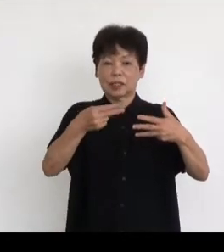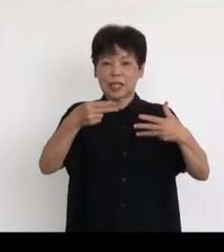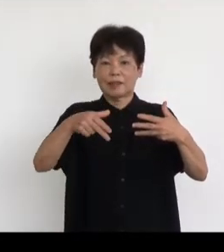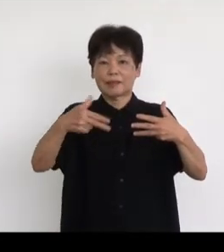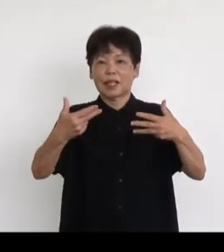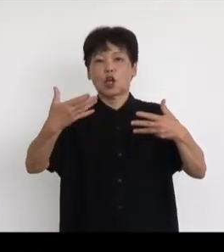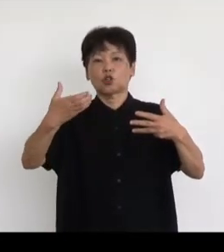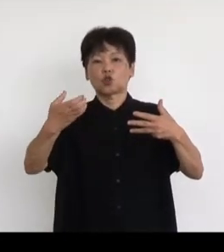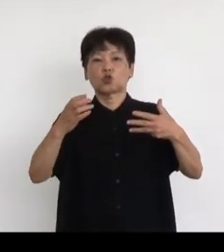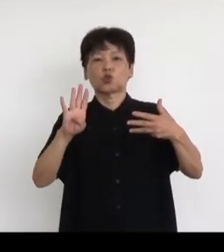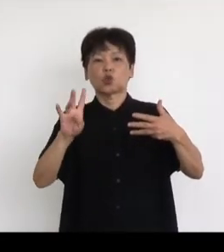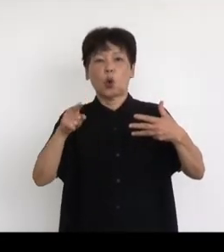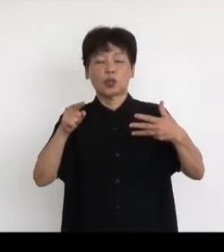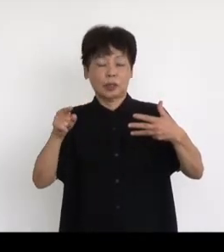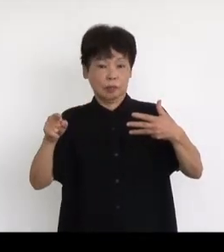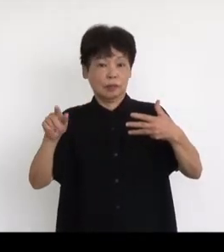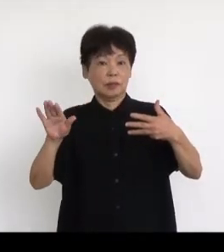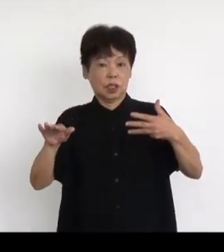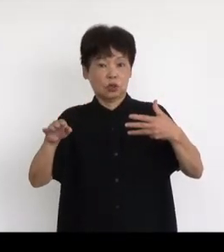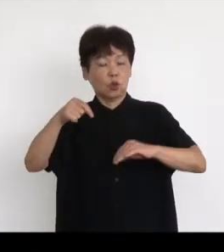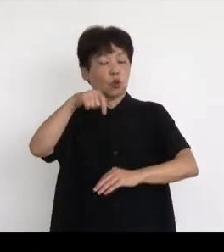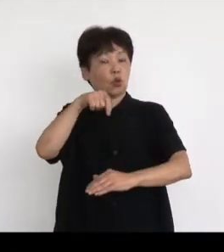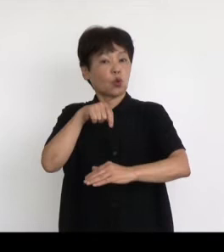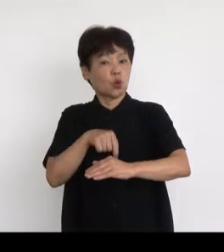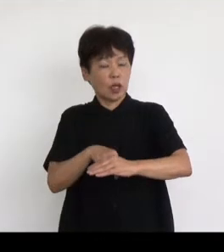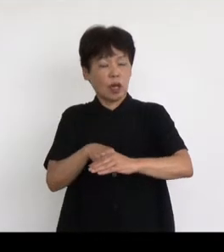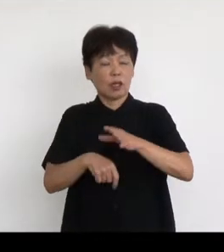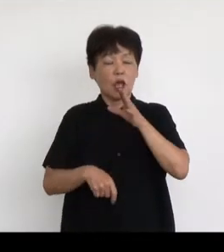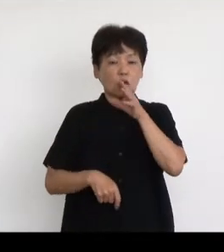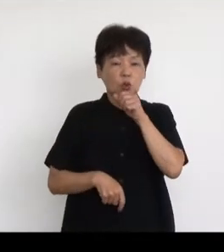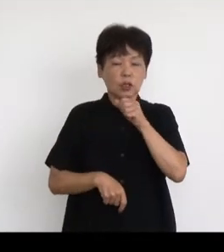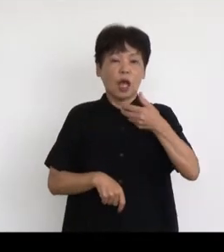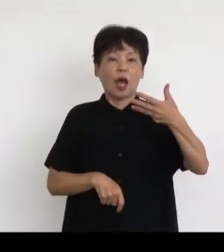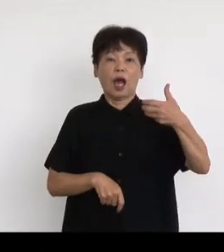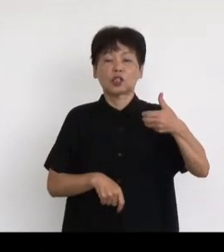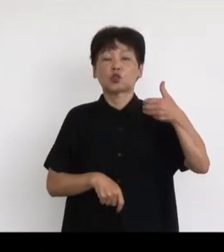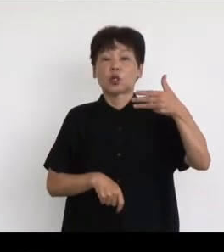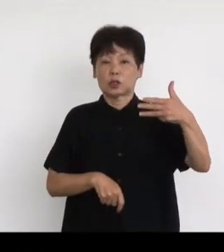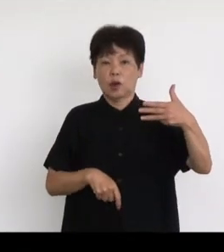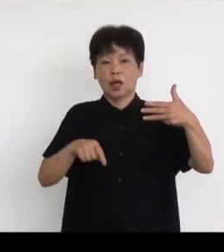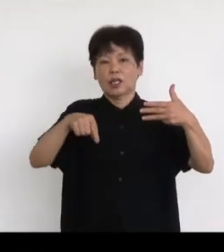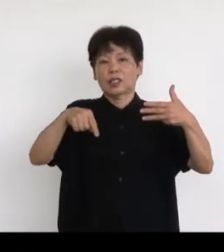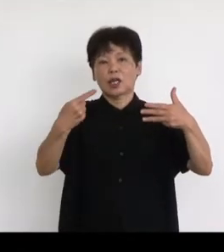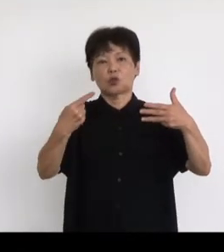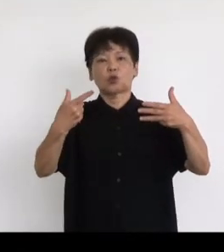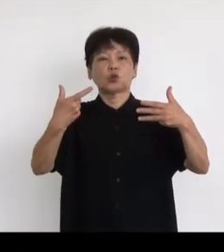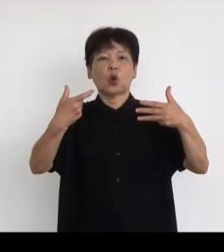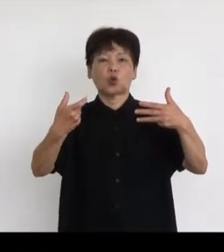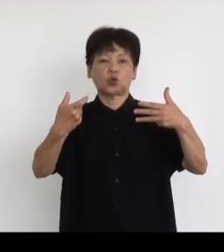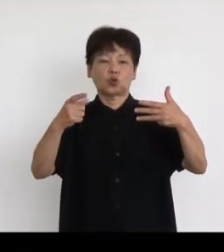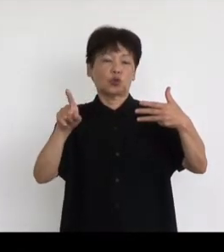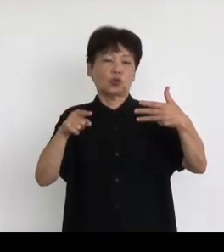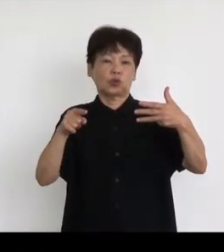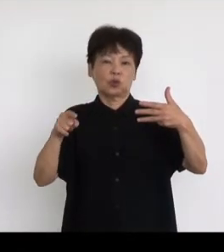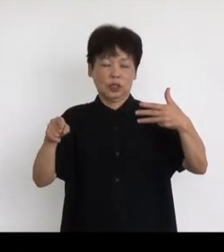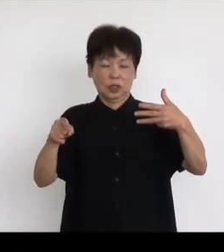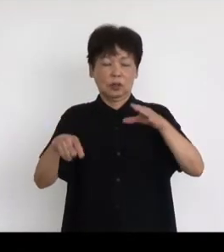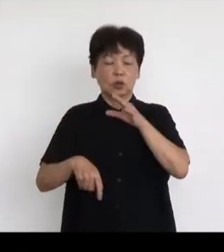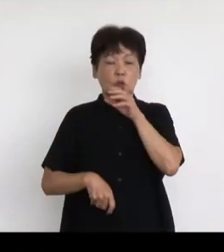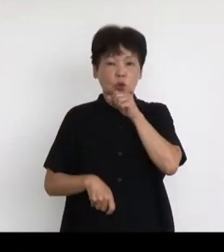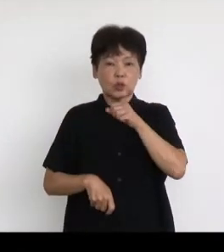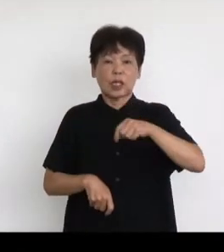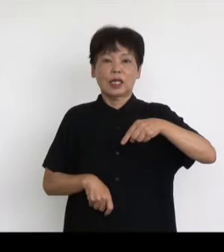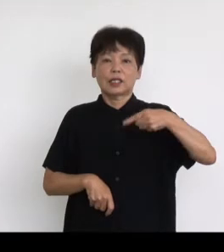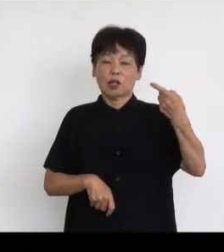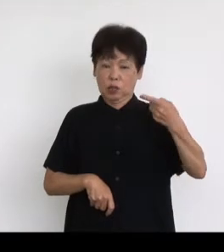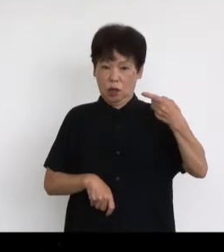2794人で、このうち米寿の方は160人、100歳になる